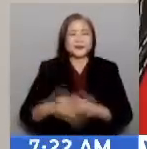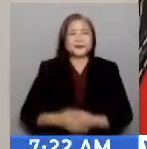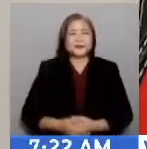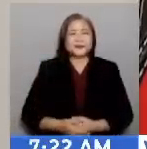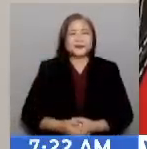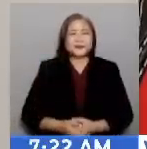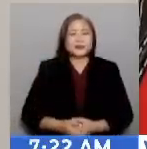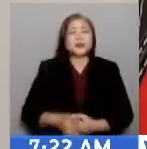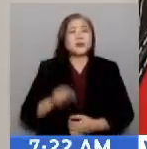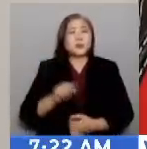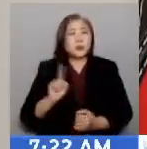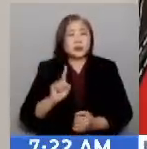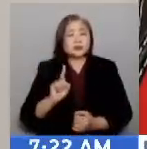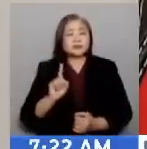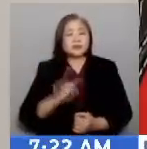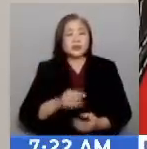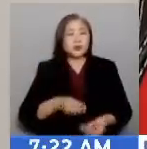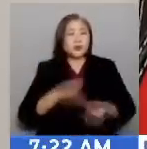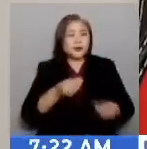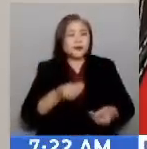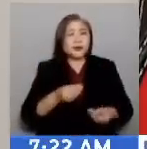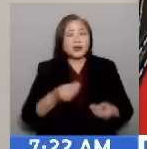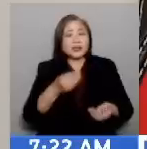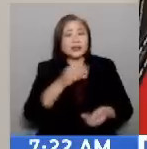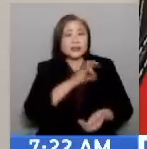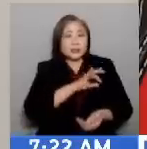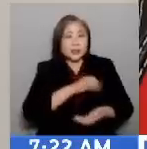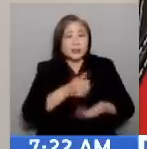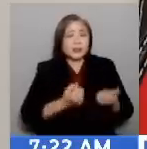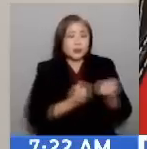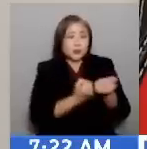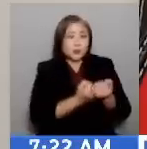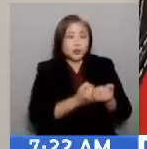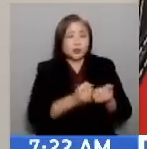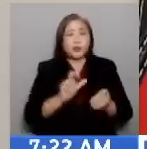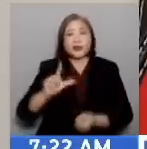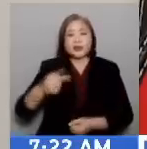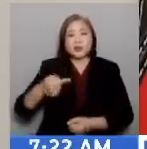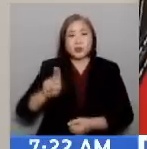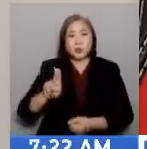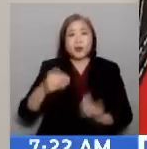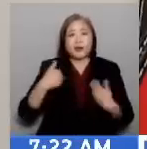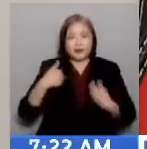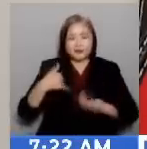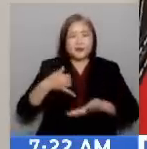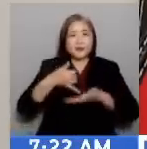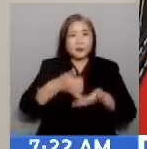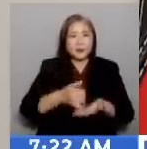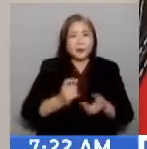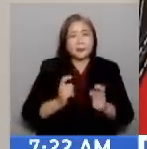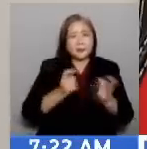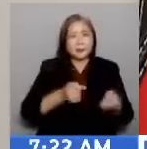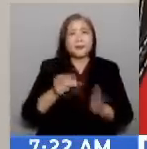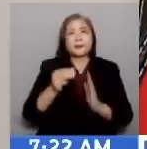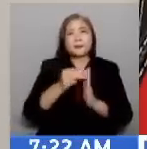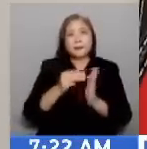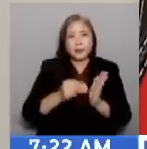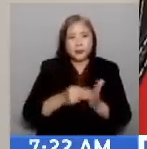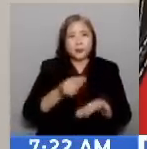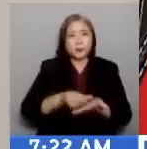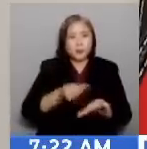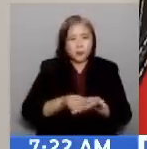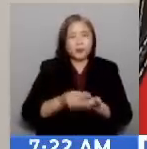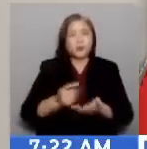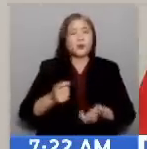pagbibigay insentibo doon sa local government units dahil ito ay may premyo, ano? Milyon ang premyo nito sa pamamagitan ng